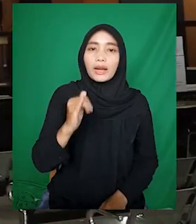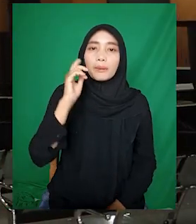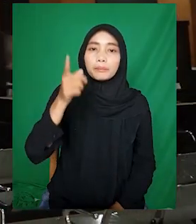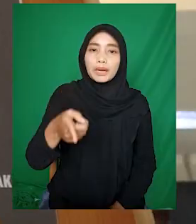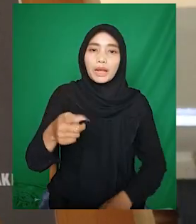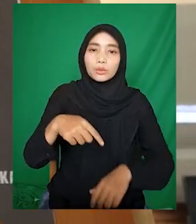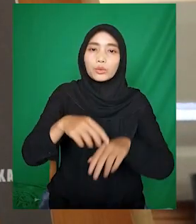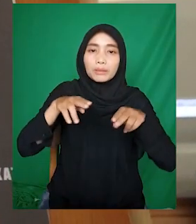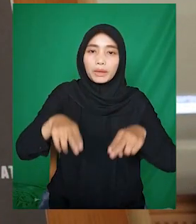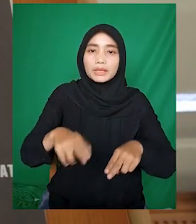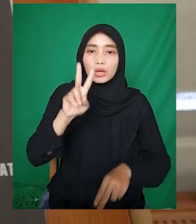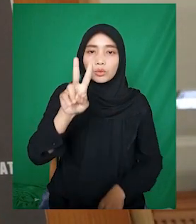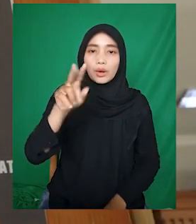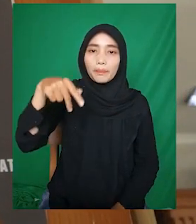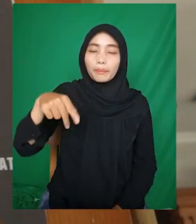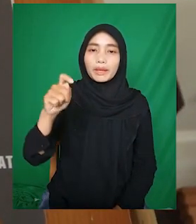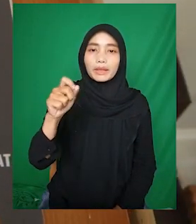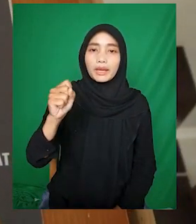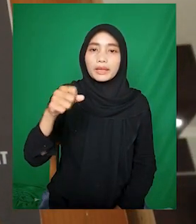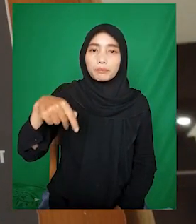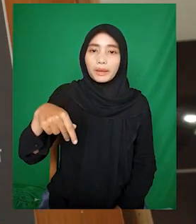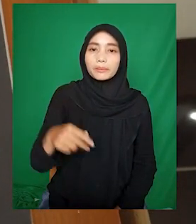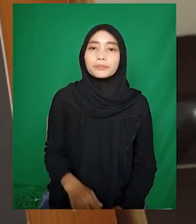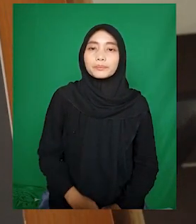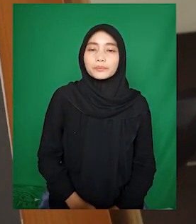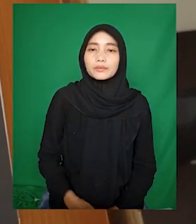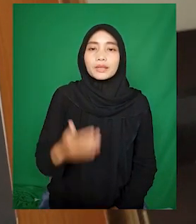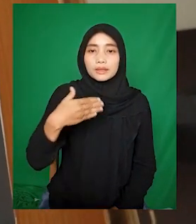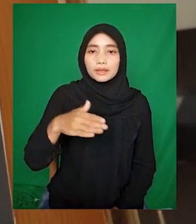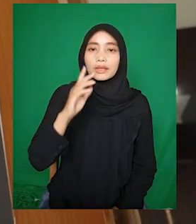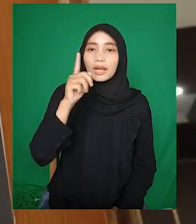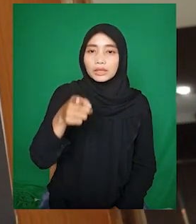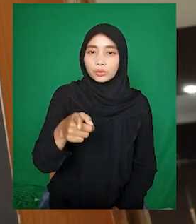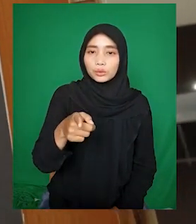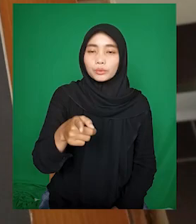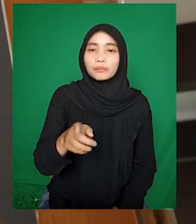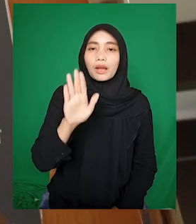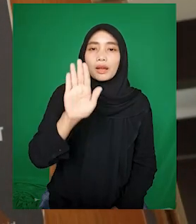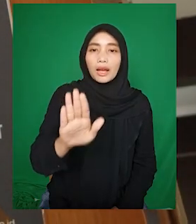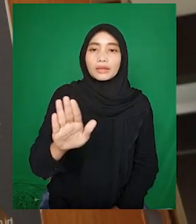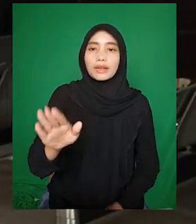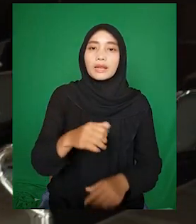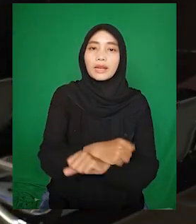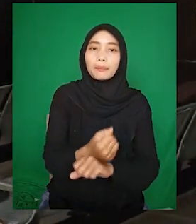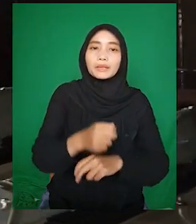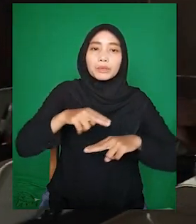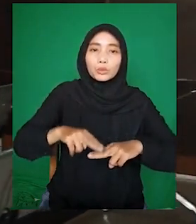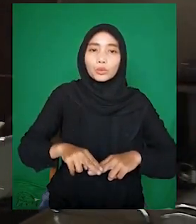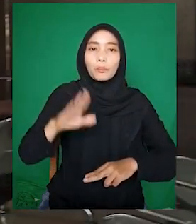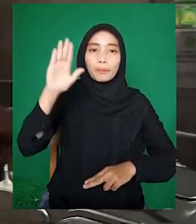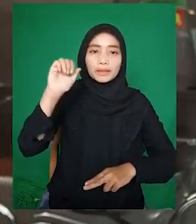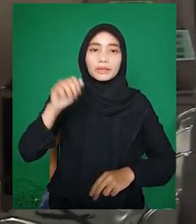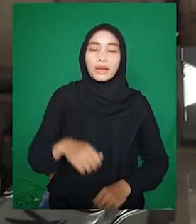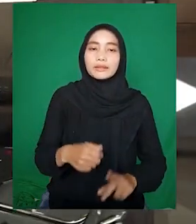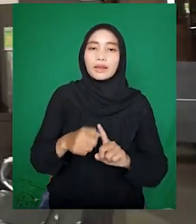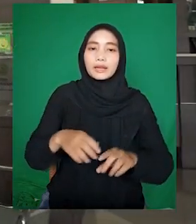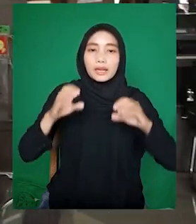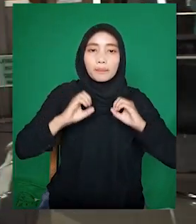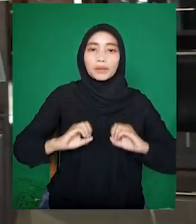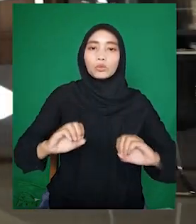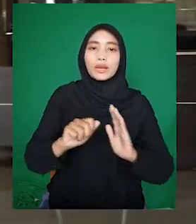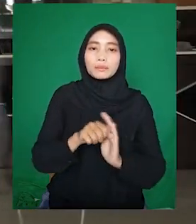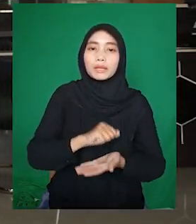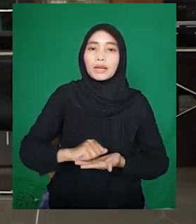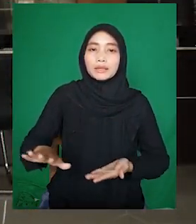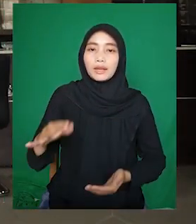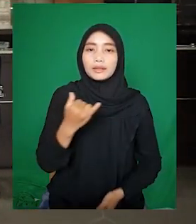PTSP. Setelah itu, Anda dapat menunggu panggilan dari petugas pengadilan yang disampaikan ke tempat tinggal